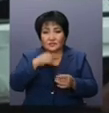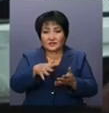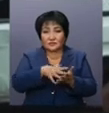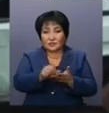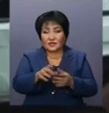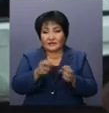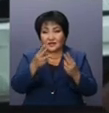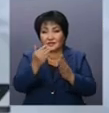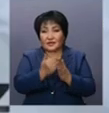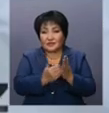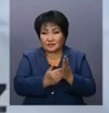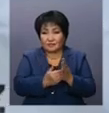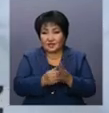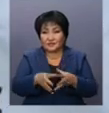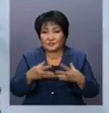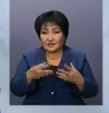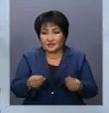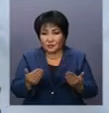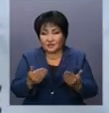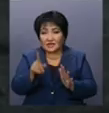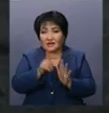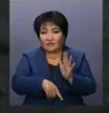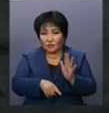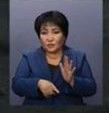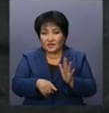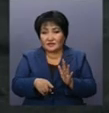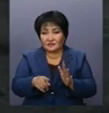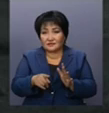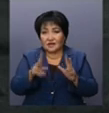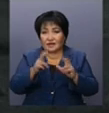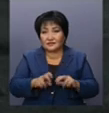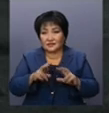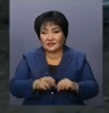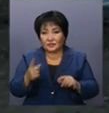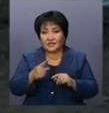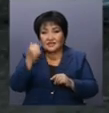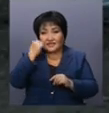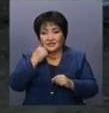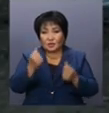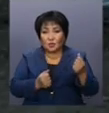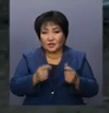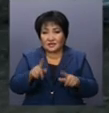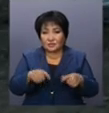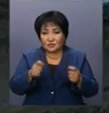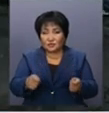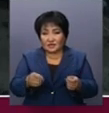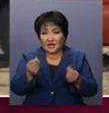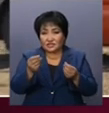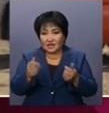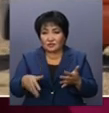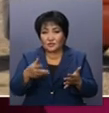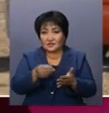тегізуде. Осы күні квотаның екі түрі қарастырылған, бірі ескі көлігінде өткізгенің үшін өтемақы берілсе,